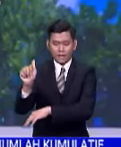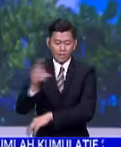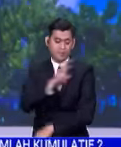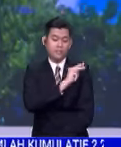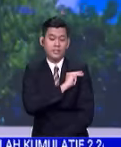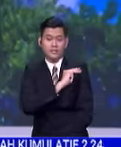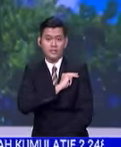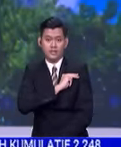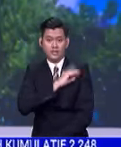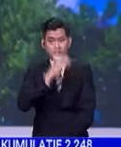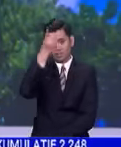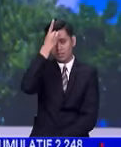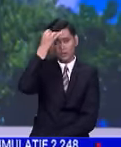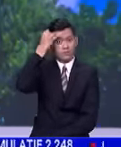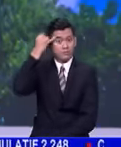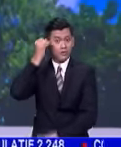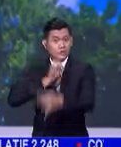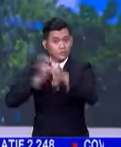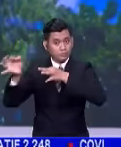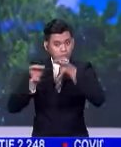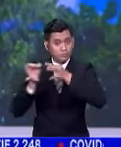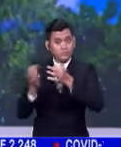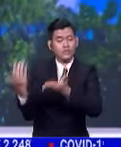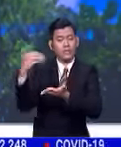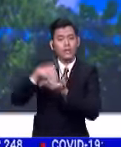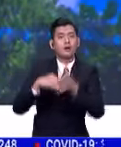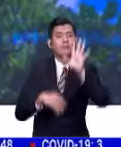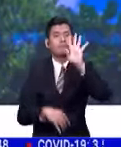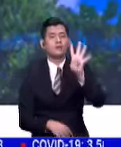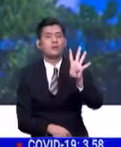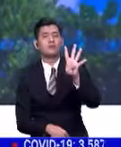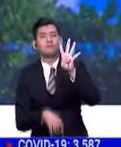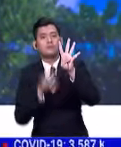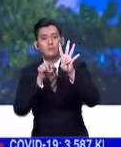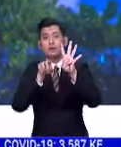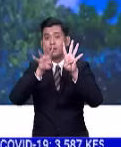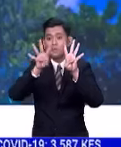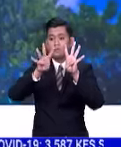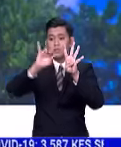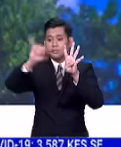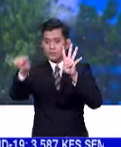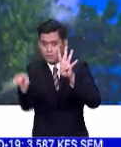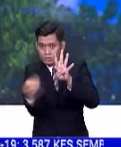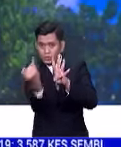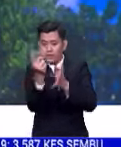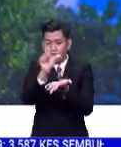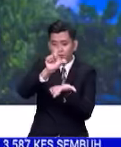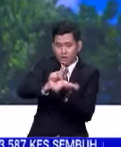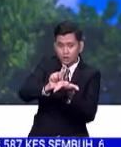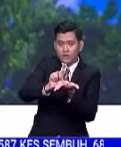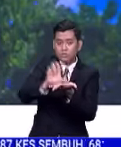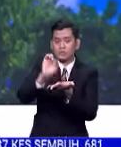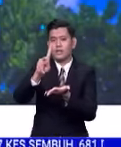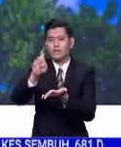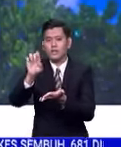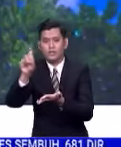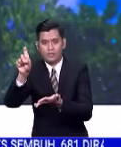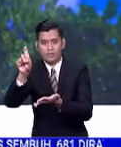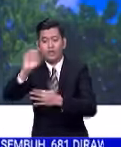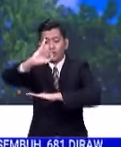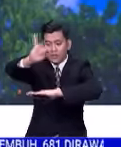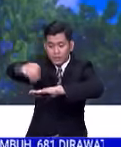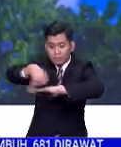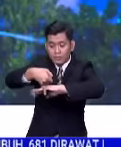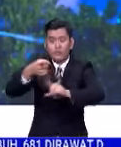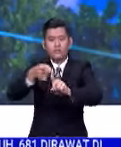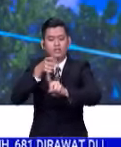Seri Ismail Sabri Yaakob memaklumkan 4.4 juta dos vaksin COVID-19 itu diimport terus dari China